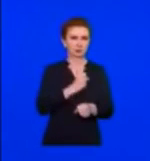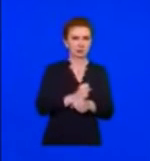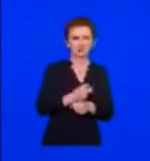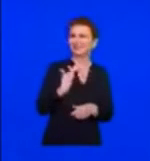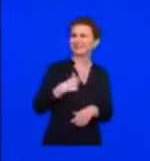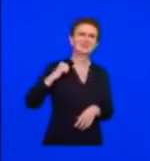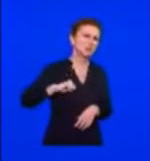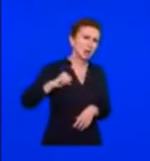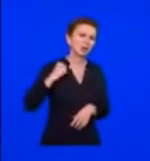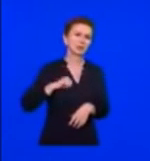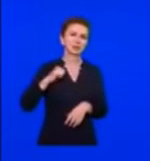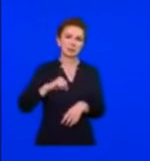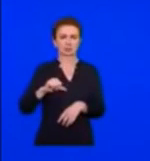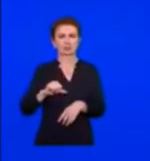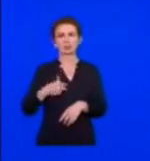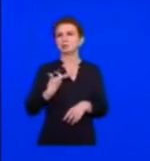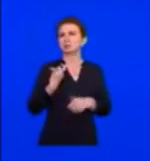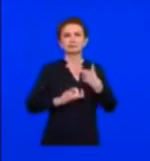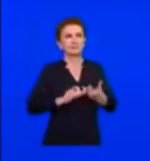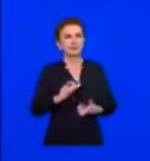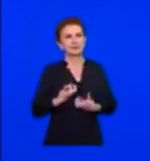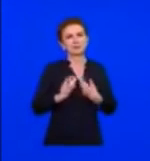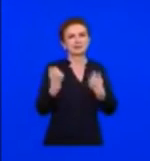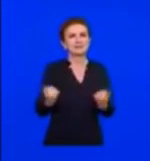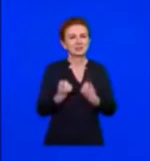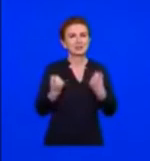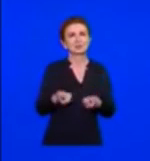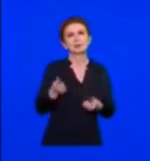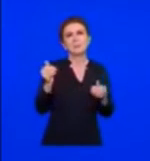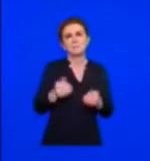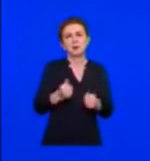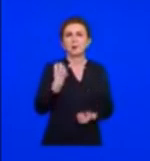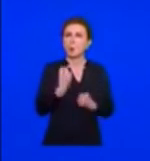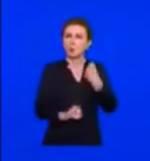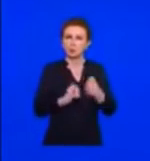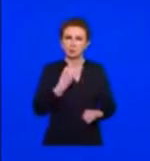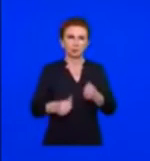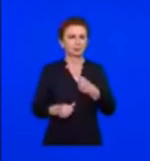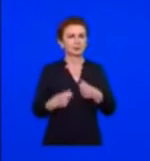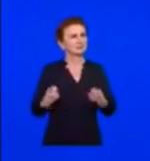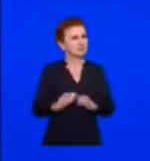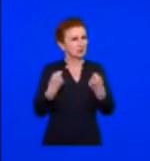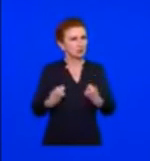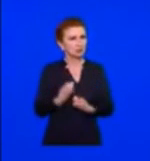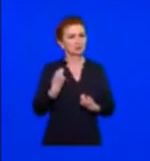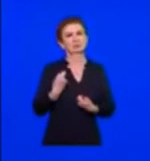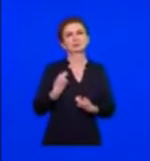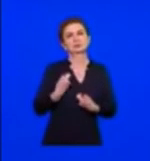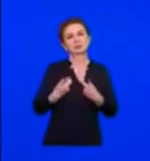nie prowadzić działań, które rzeczywiście mogą utrudnić przeprowadzenie wyborów 10